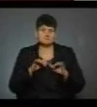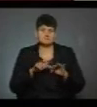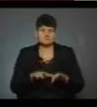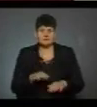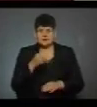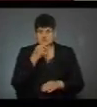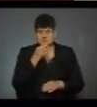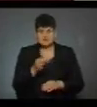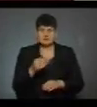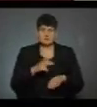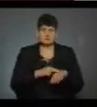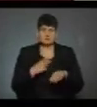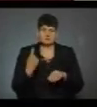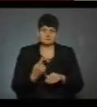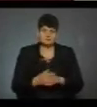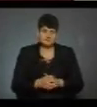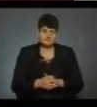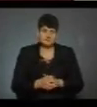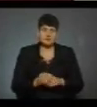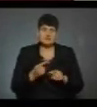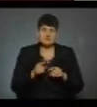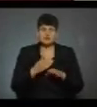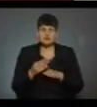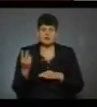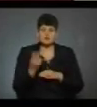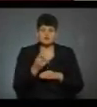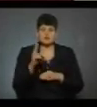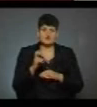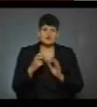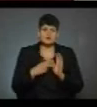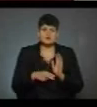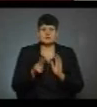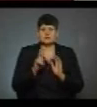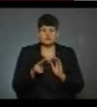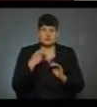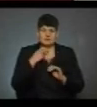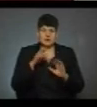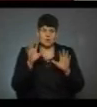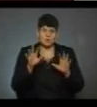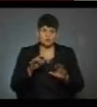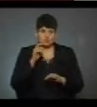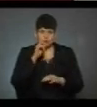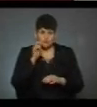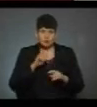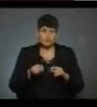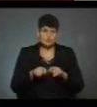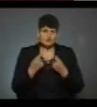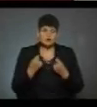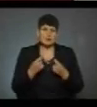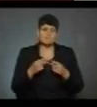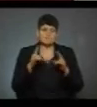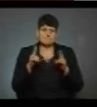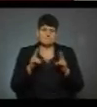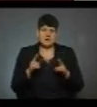речник Нацполіції області Сергій Крета. Це частина 2 статті 272 Кримінального кодексу України – порушення правил безпеки